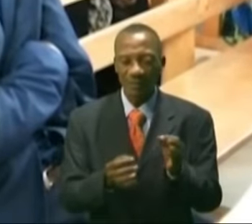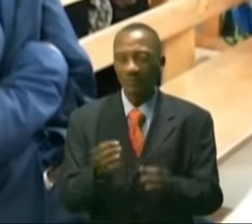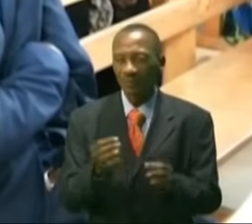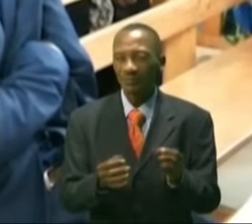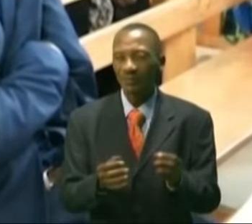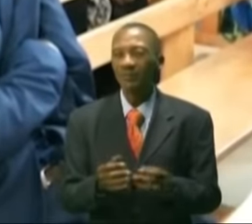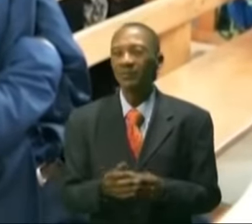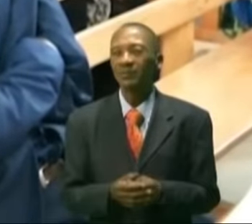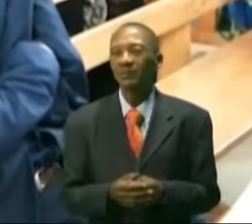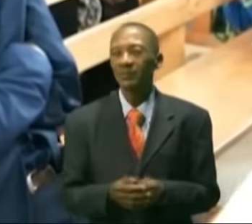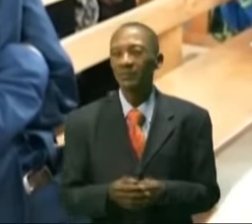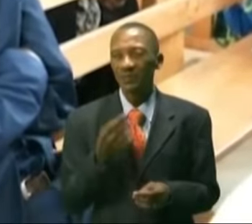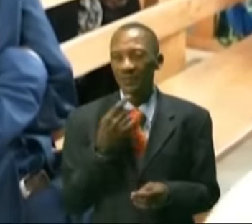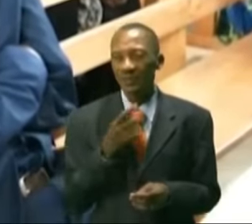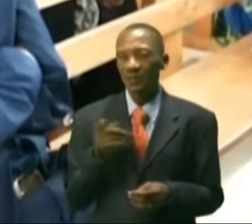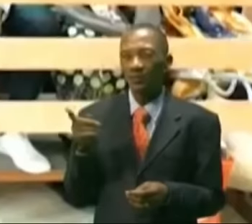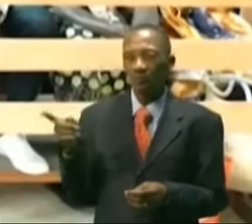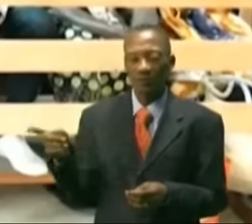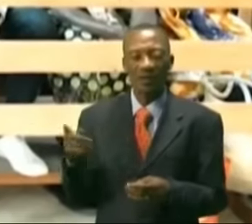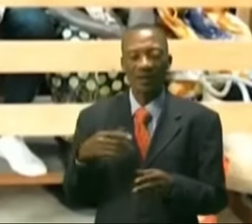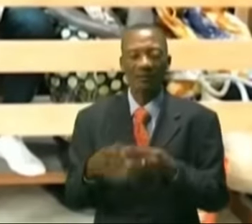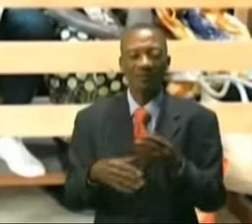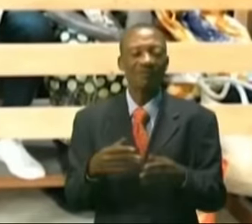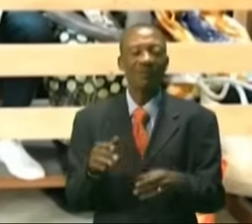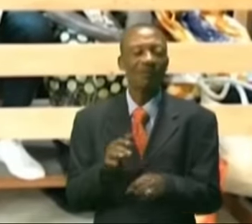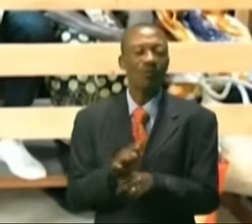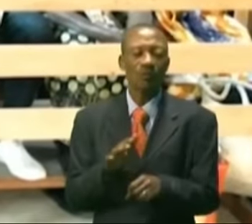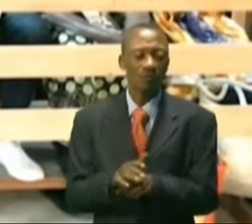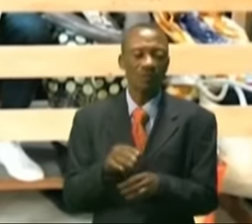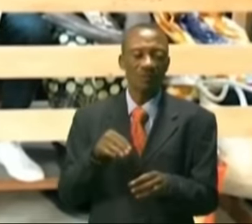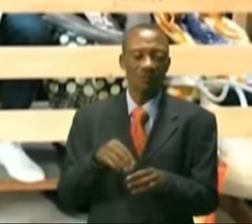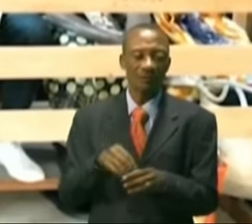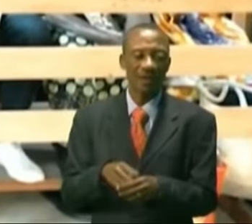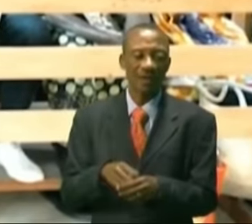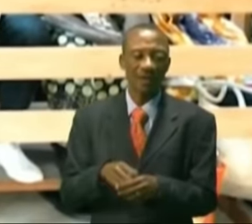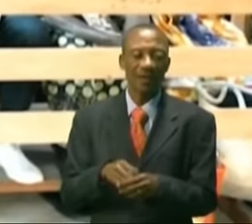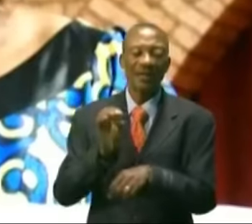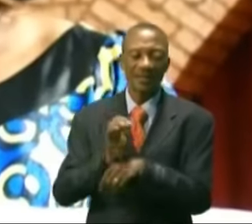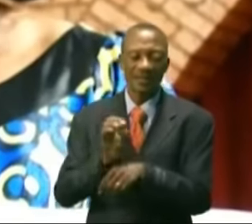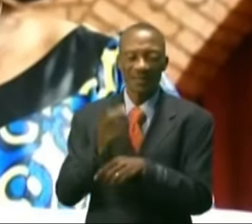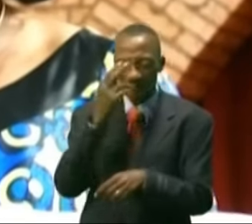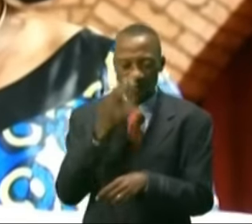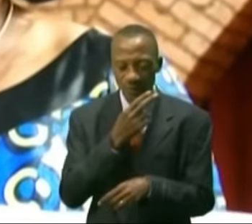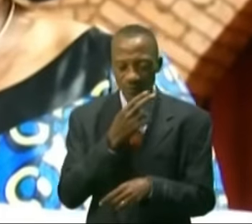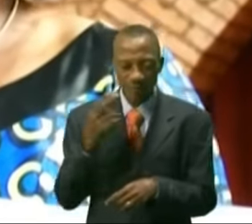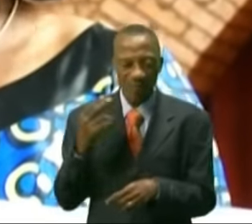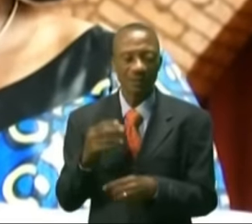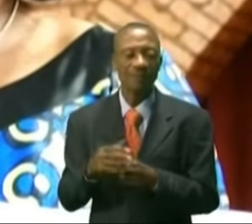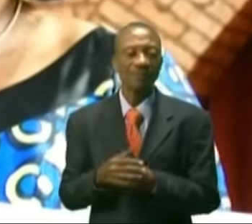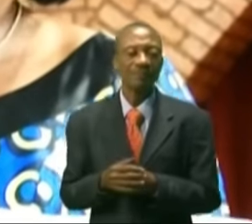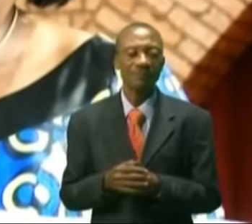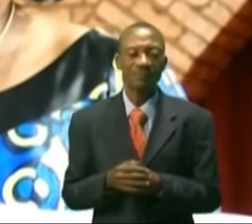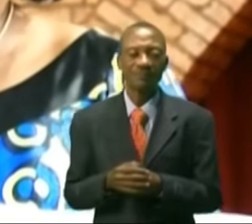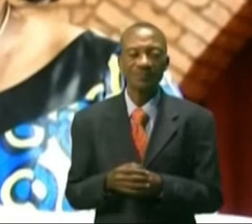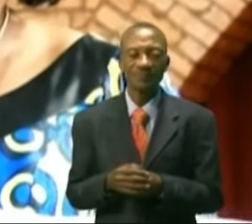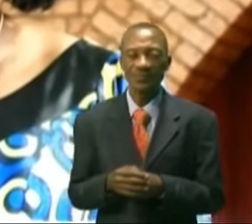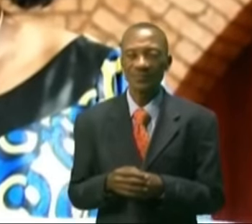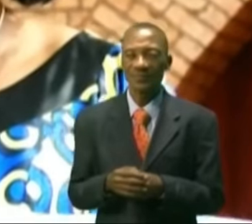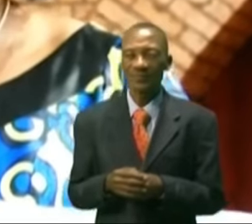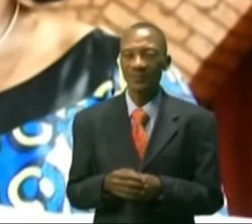En effet, Raymond Marie Lelopoitimosong, que nous pleurons aujourd'hui, revenait d'une activité